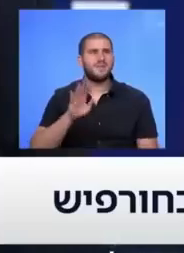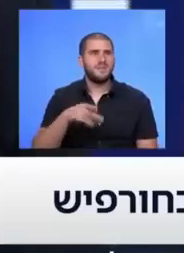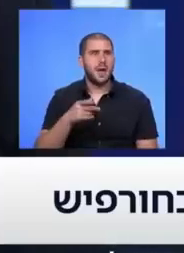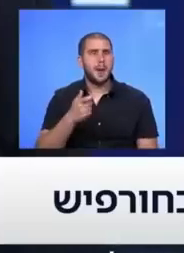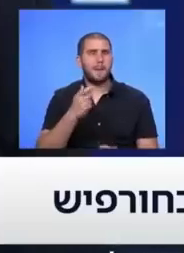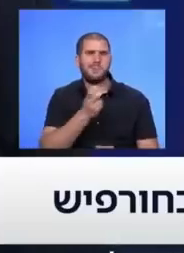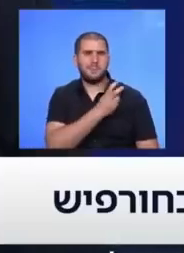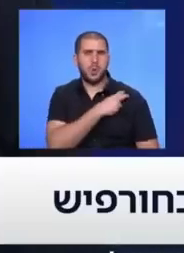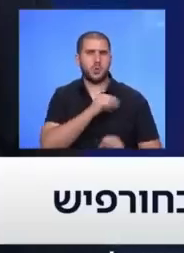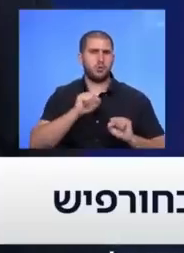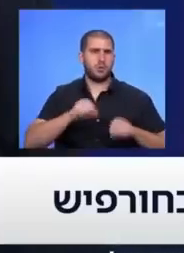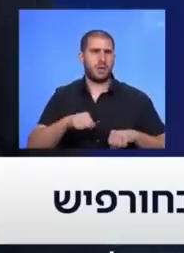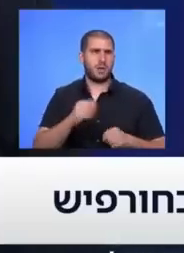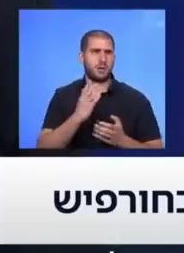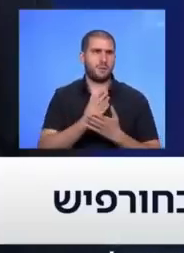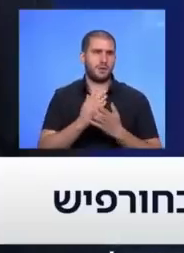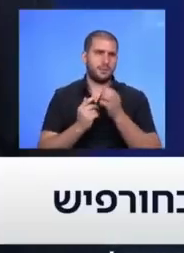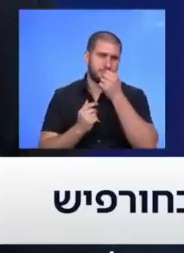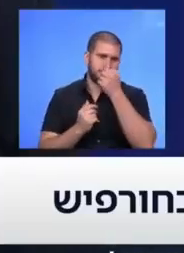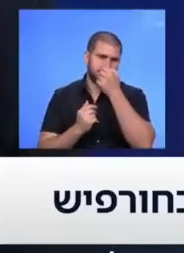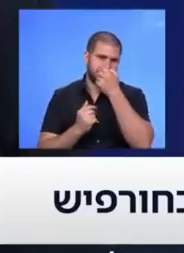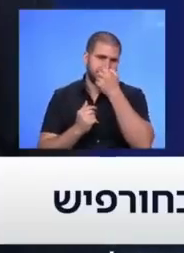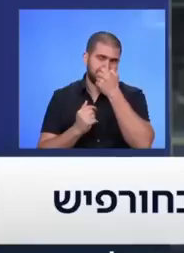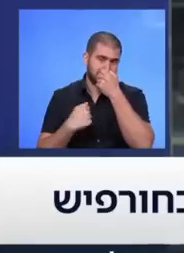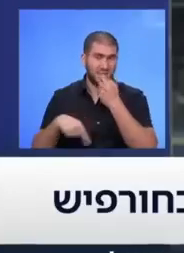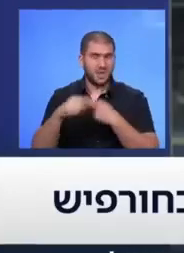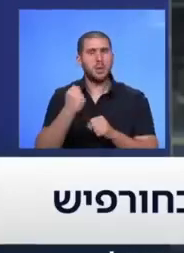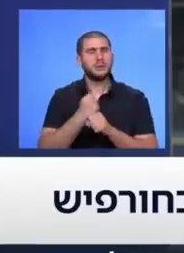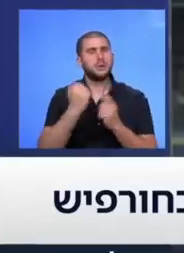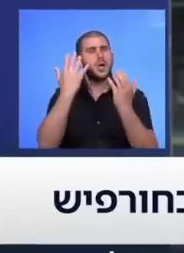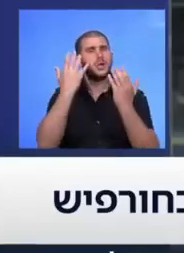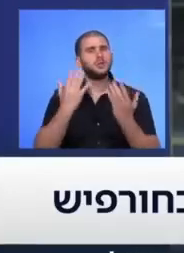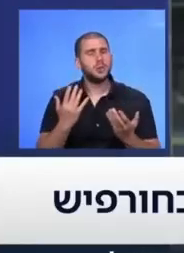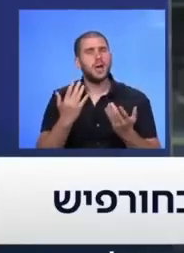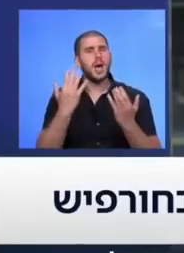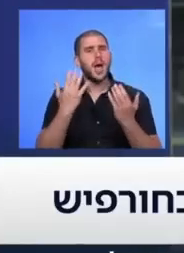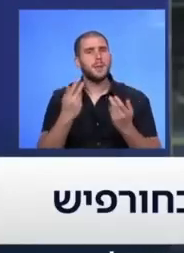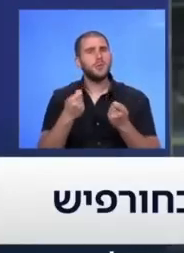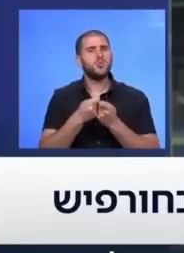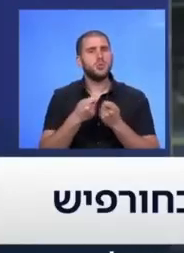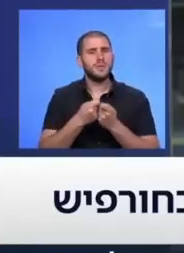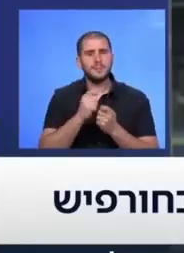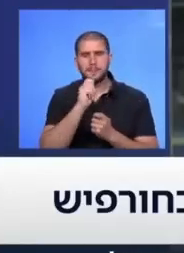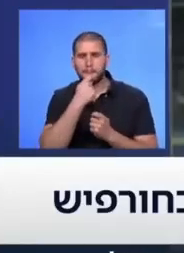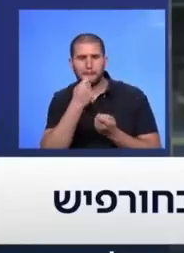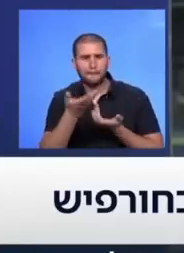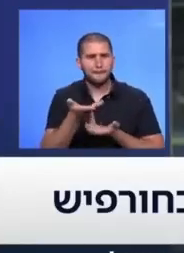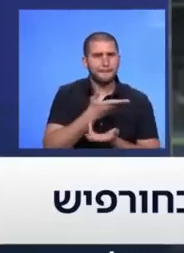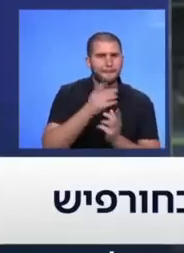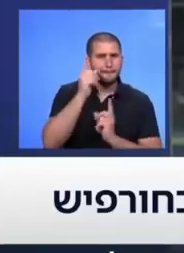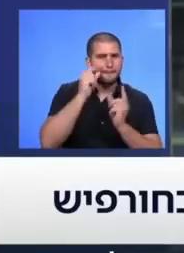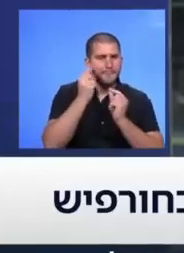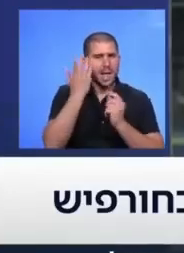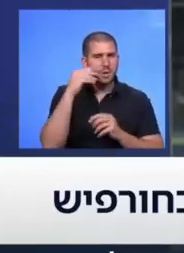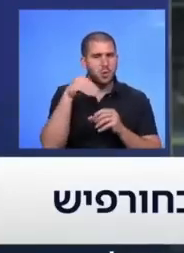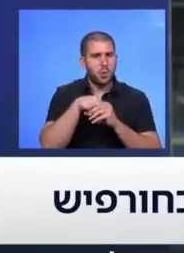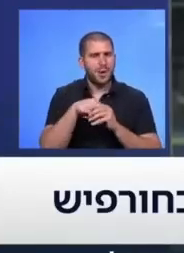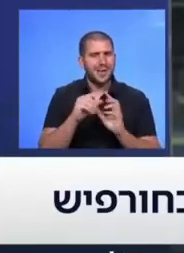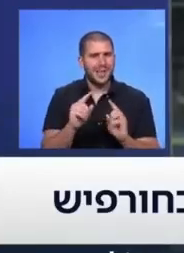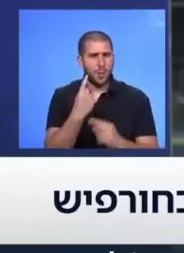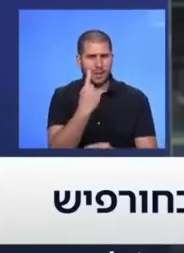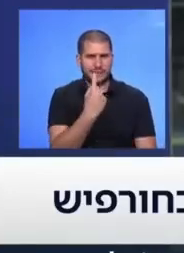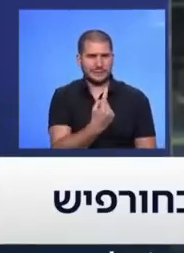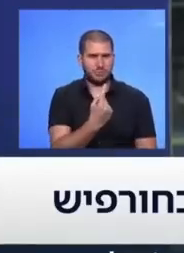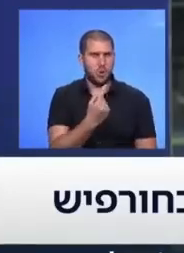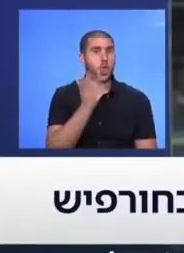והפיקוד והשליטה, אנחנו עשינו חשבון כמה שותפי סוד היו לאירוע